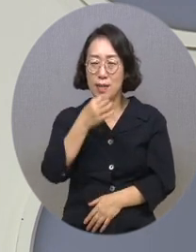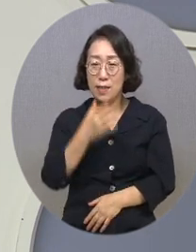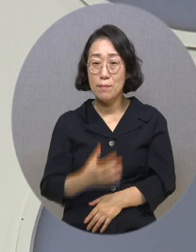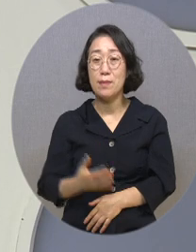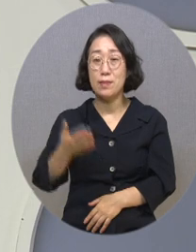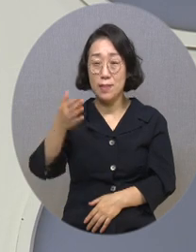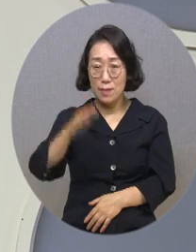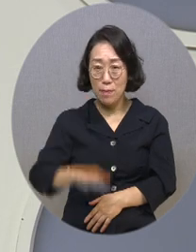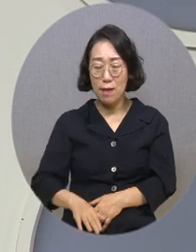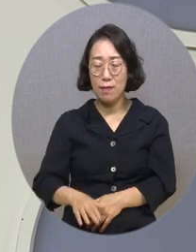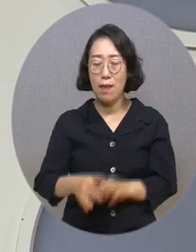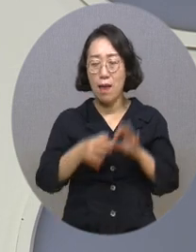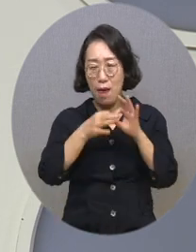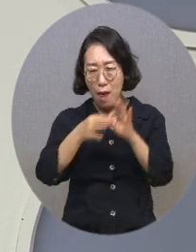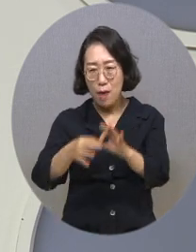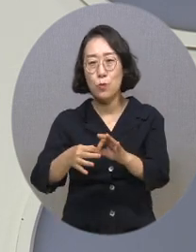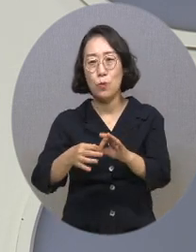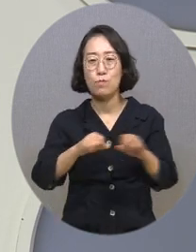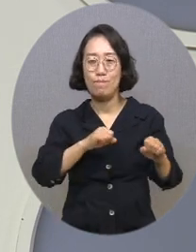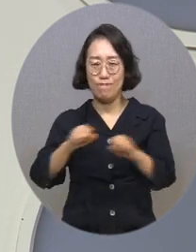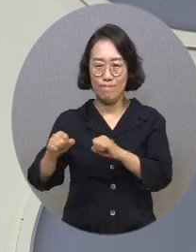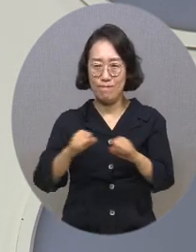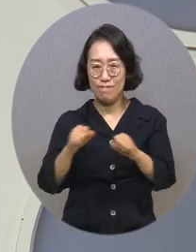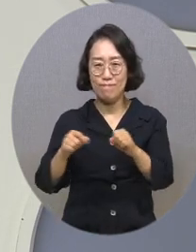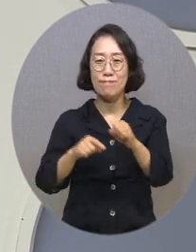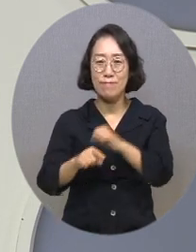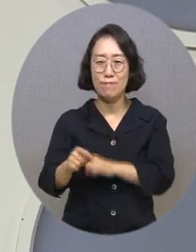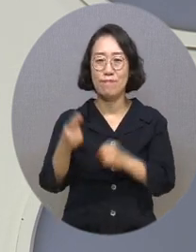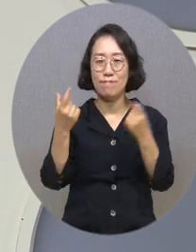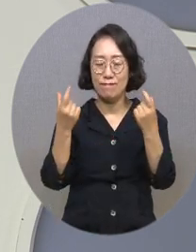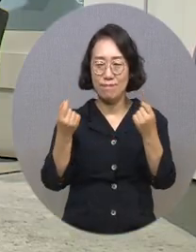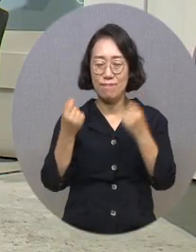힘들지만 계속하는 이유가 되지 않을까 그런